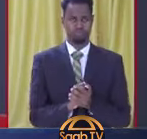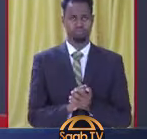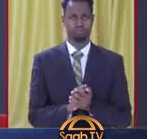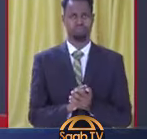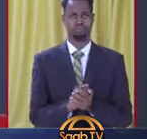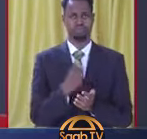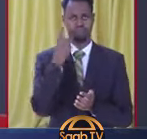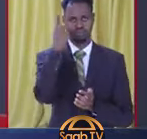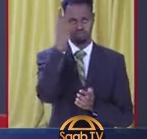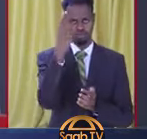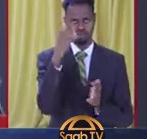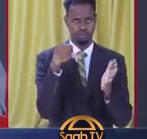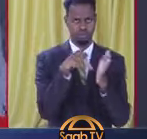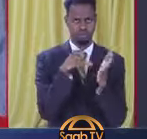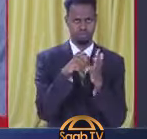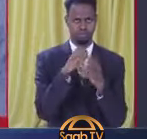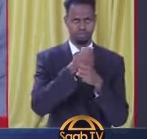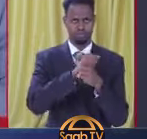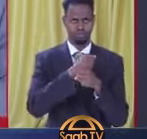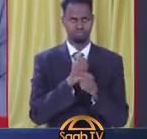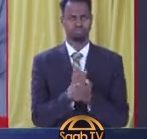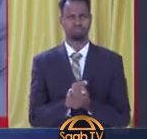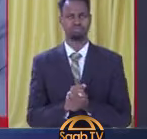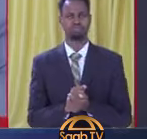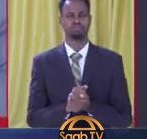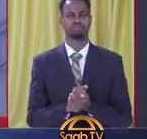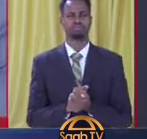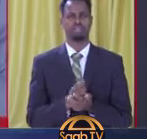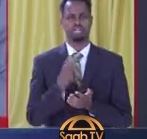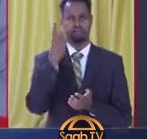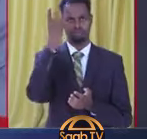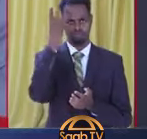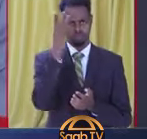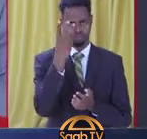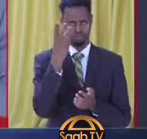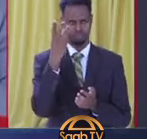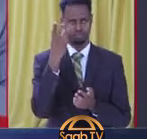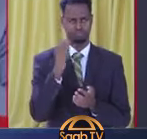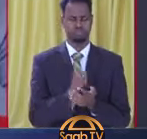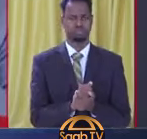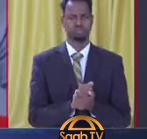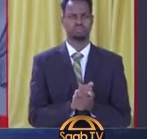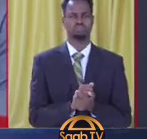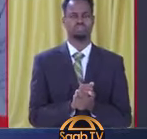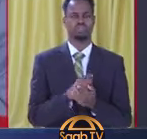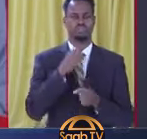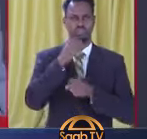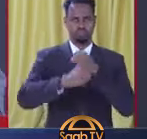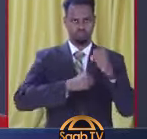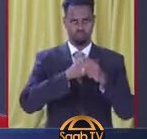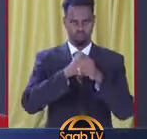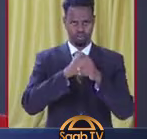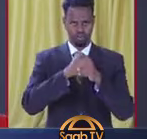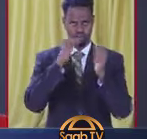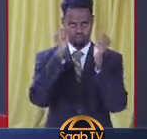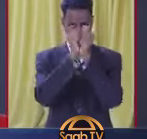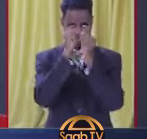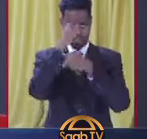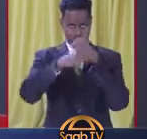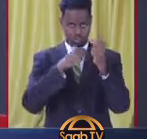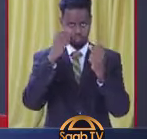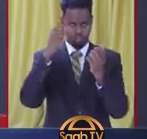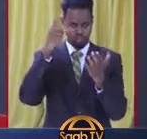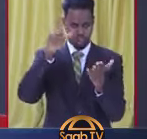ayaa haddana midwalba cilad la dhigay, mid walba cilad bay ku jiraan. Waxa weeye tobankii sano xisbiyada ka dhigayo waa